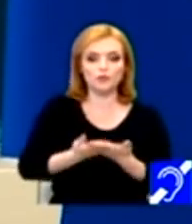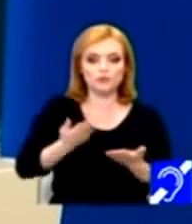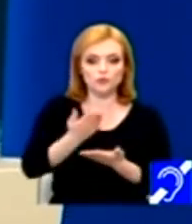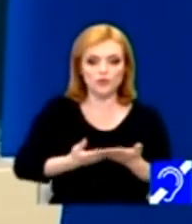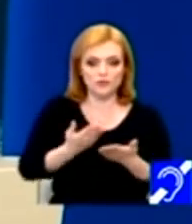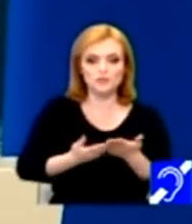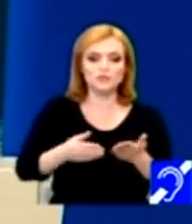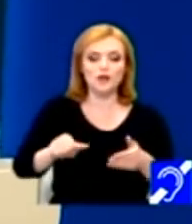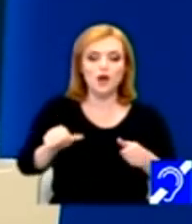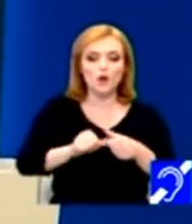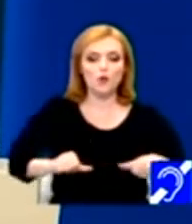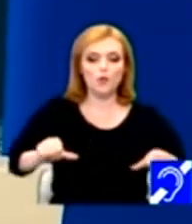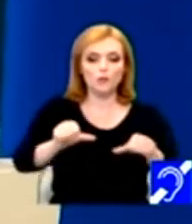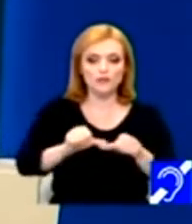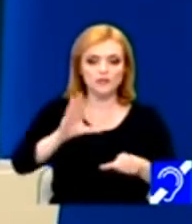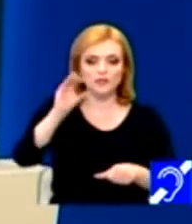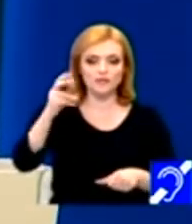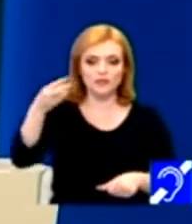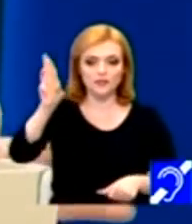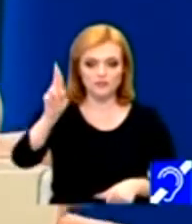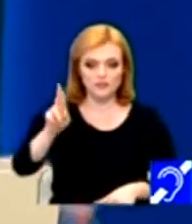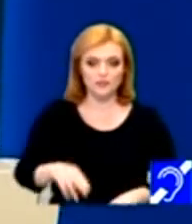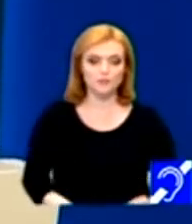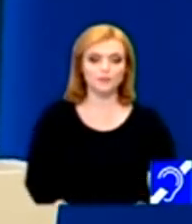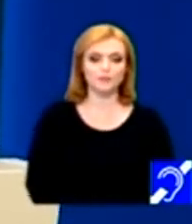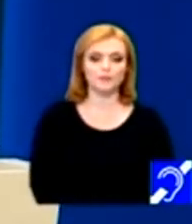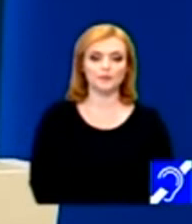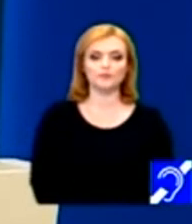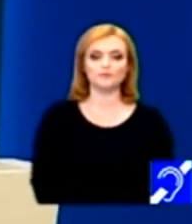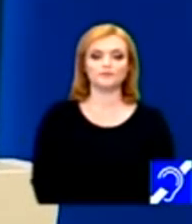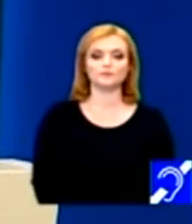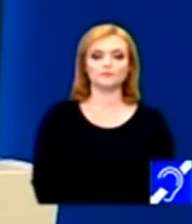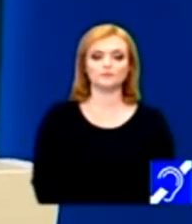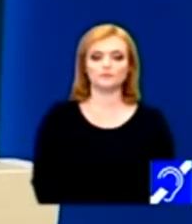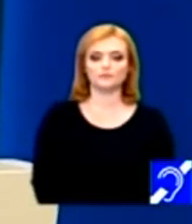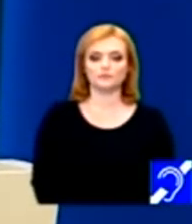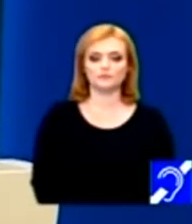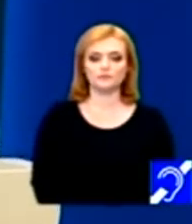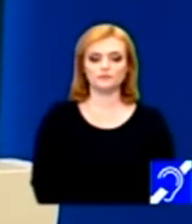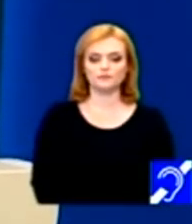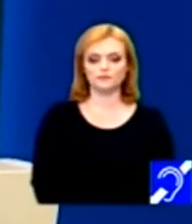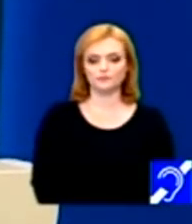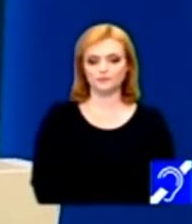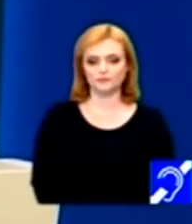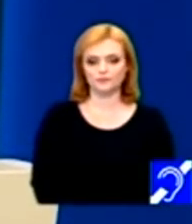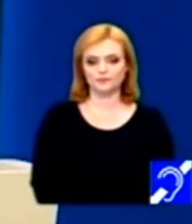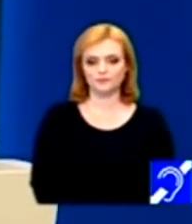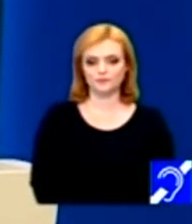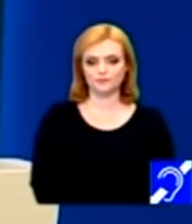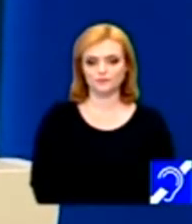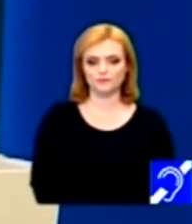avouer que j'étais surpris lorsque hier au Parlement j'ai entendu que ce